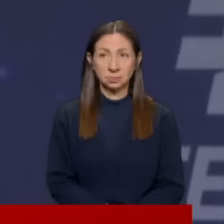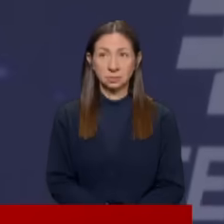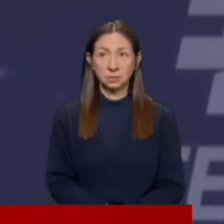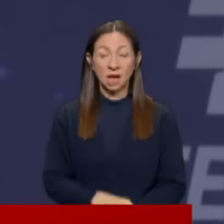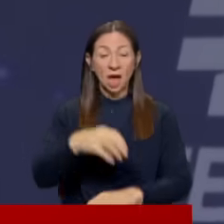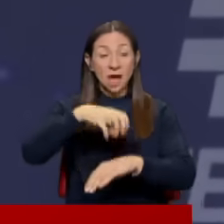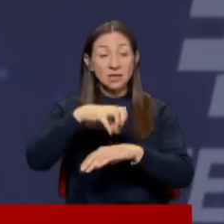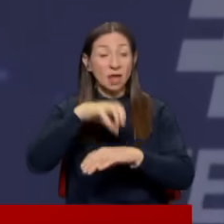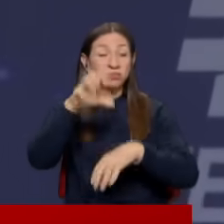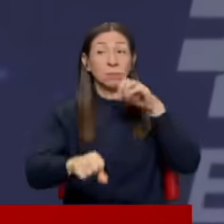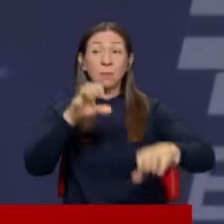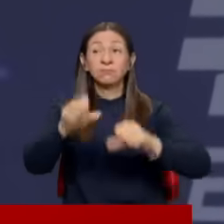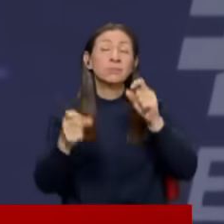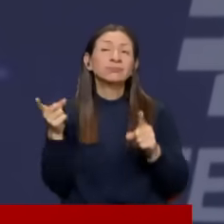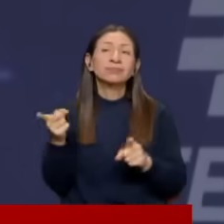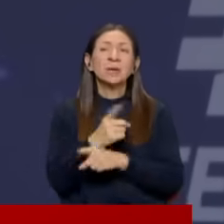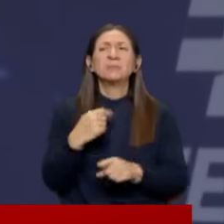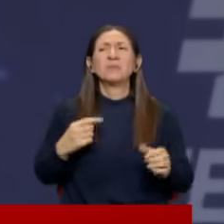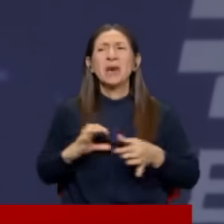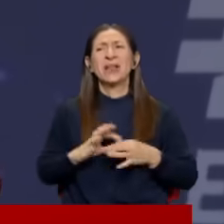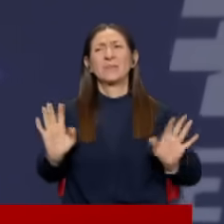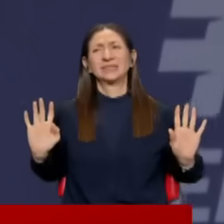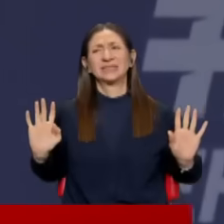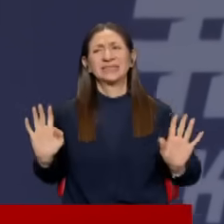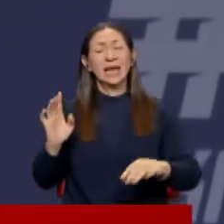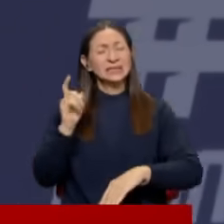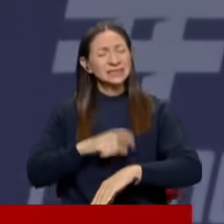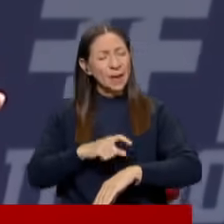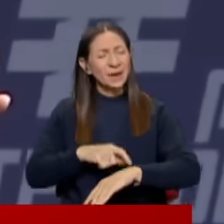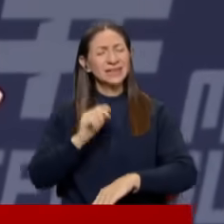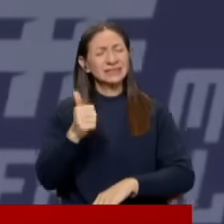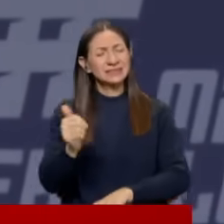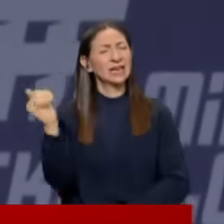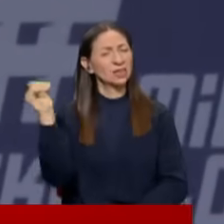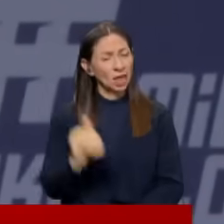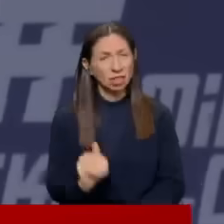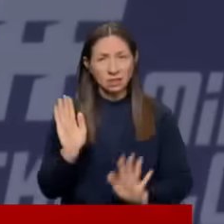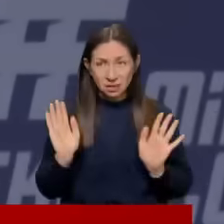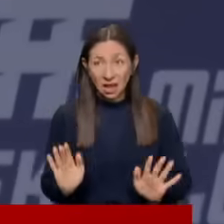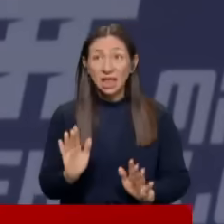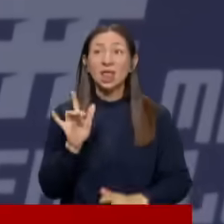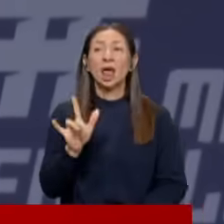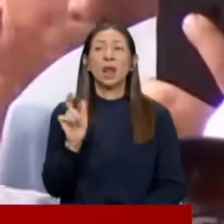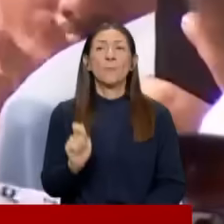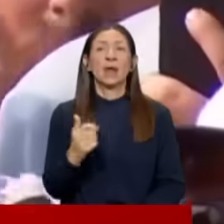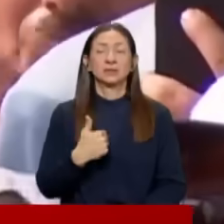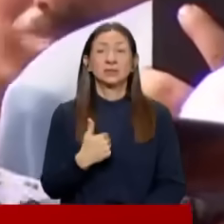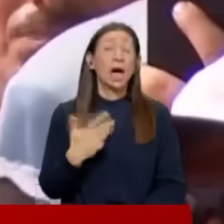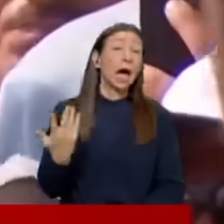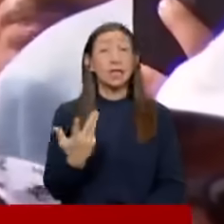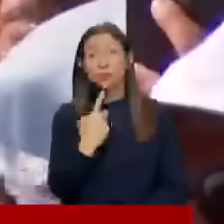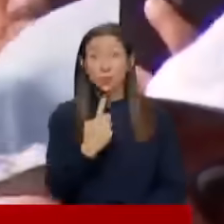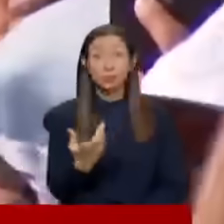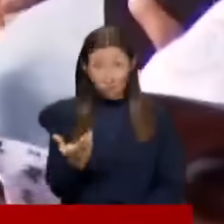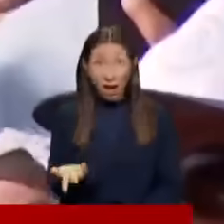Adaları işgal etmeniz filan bizi bağlamaz. Vakti, saati geldiğinde gereğini yaparız. Hani diyoruz